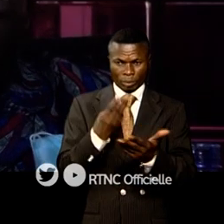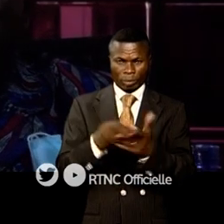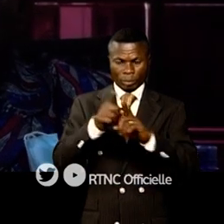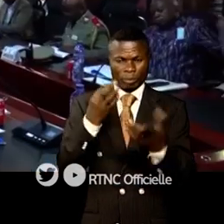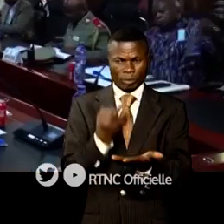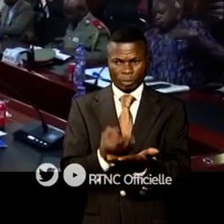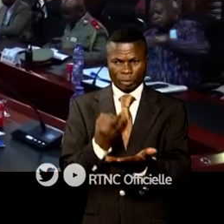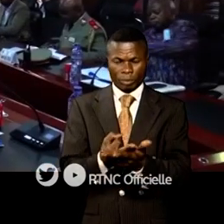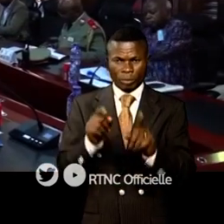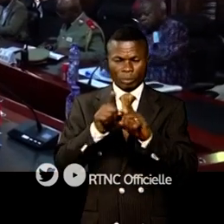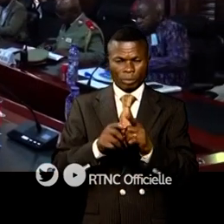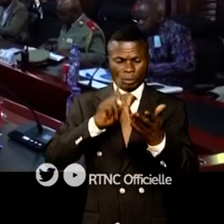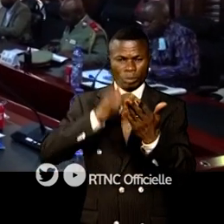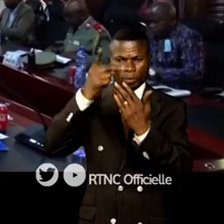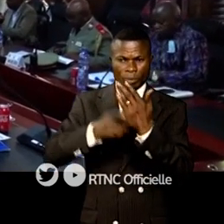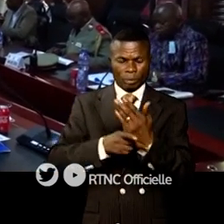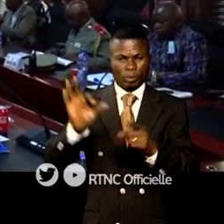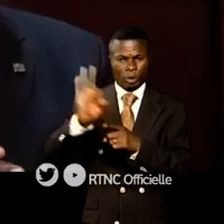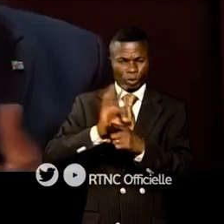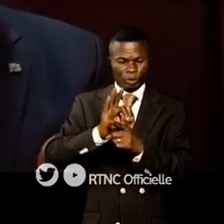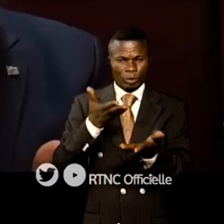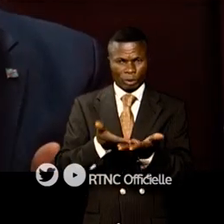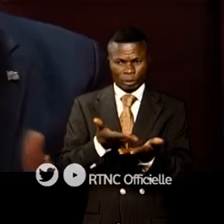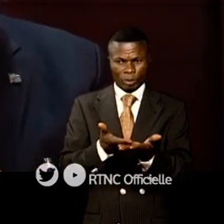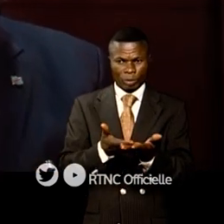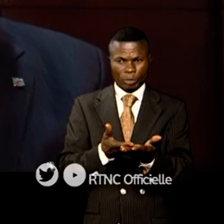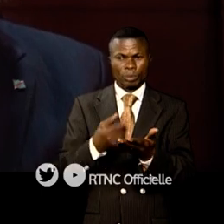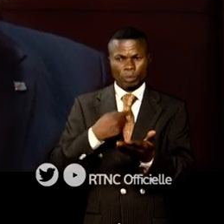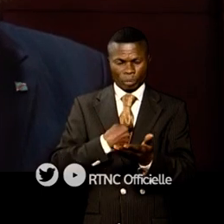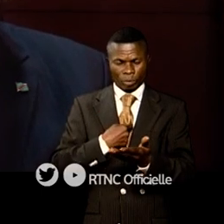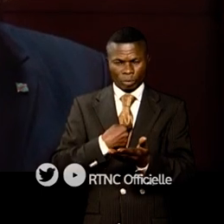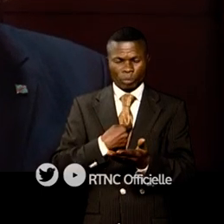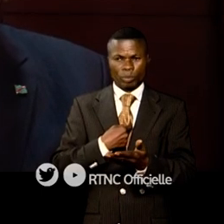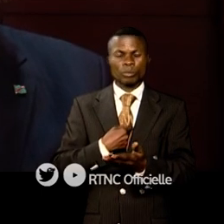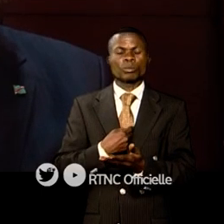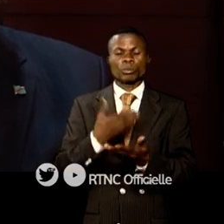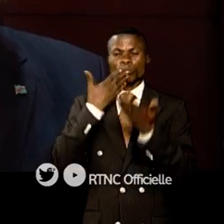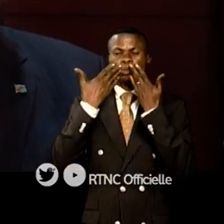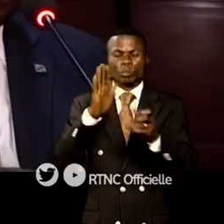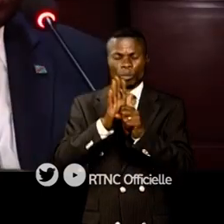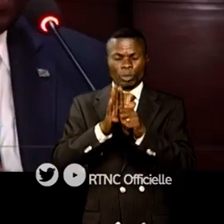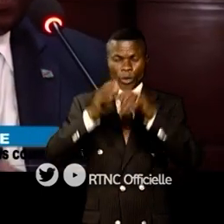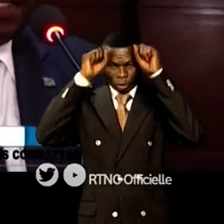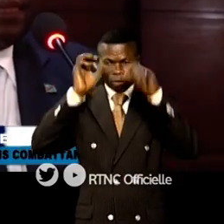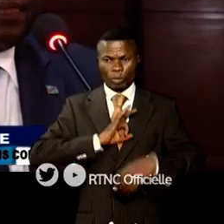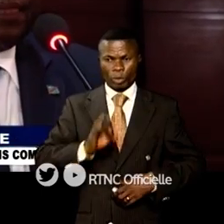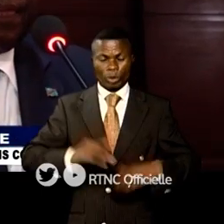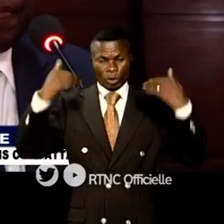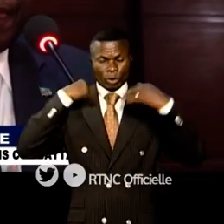aux finances et à la programmation de la formation. Je remercie le chef de l'État, commandant suprême,